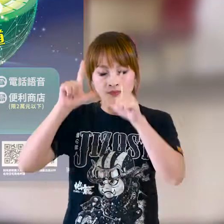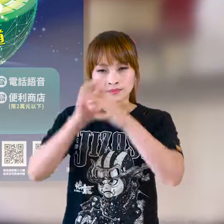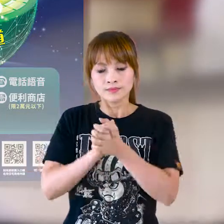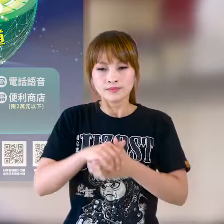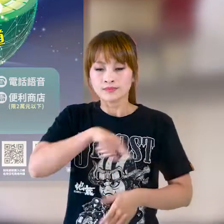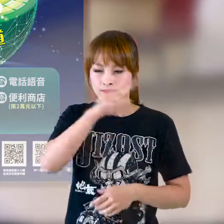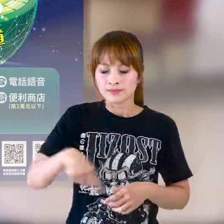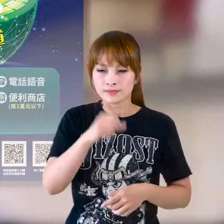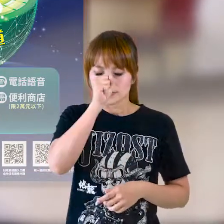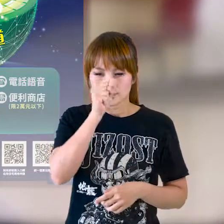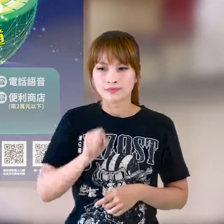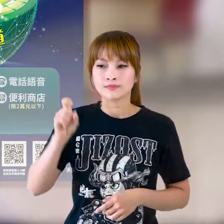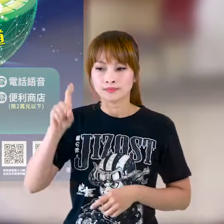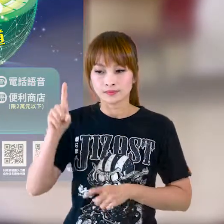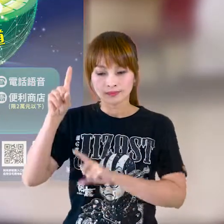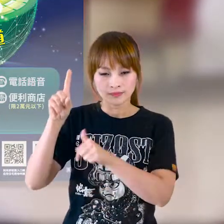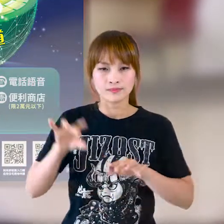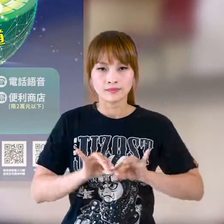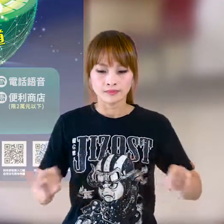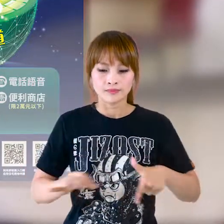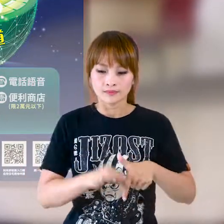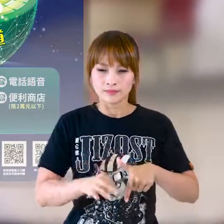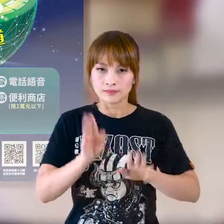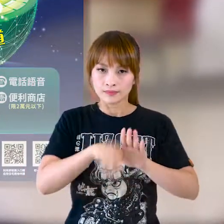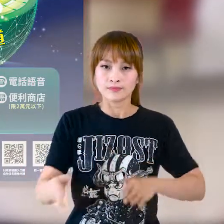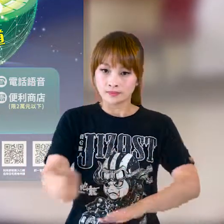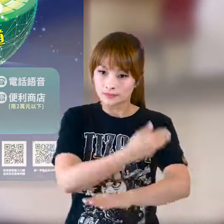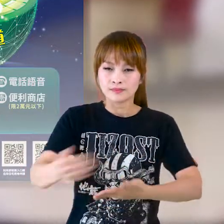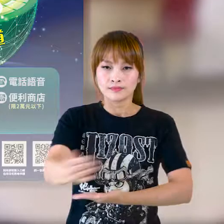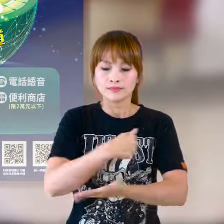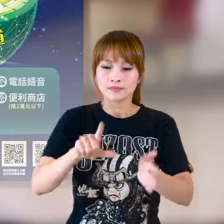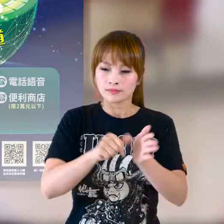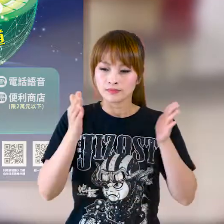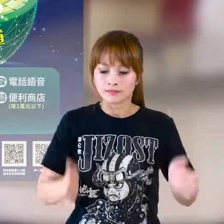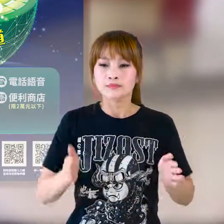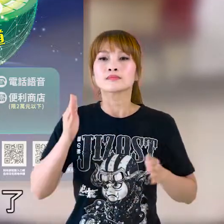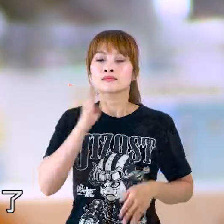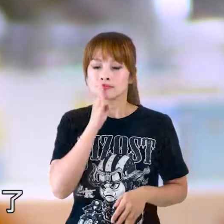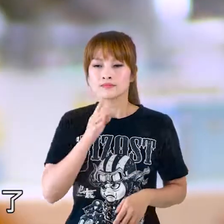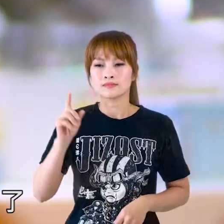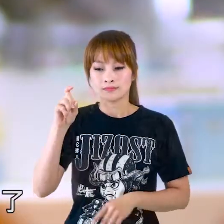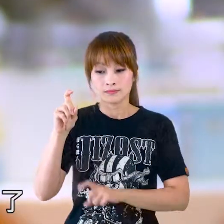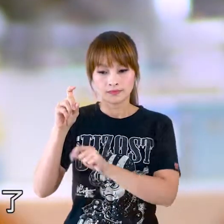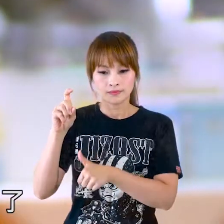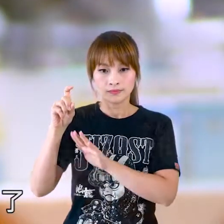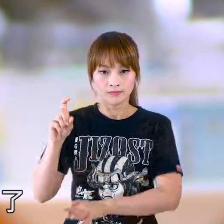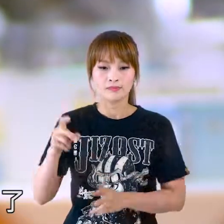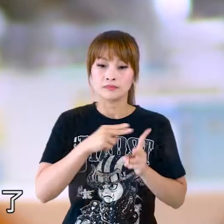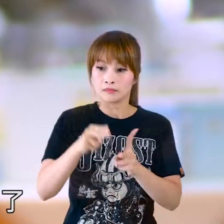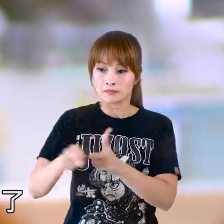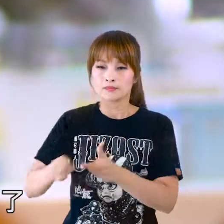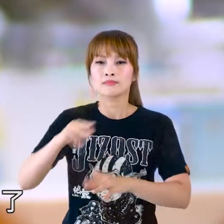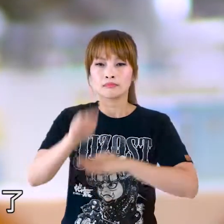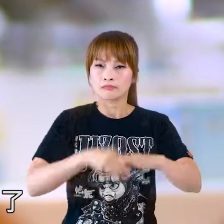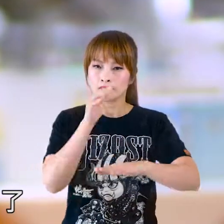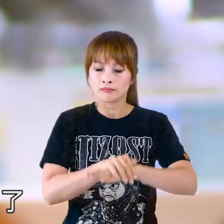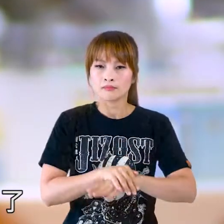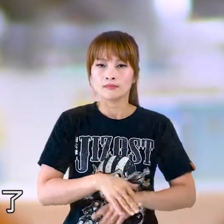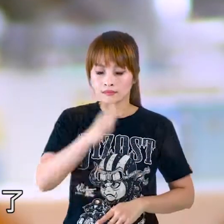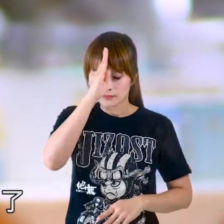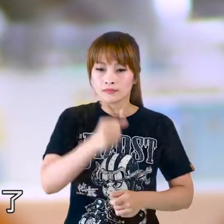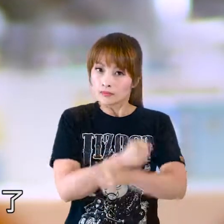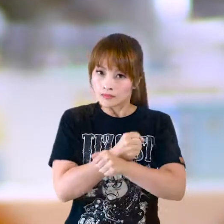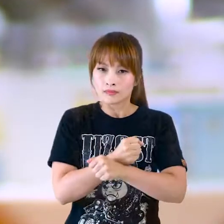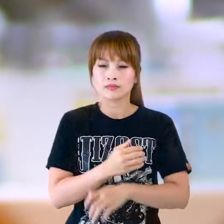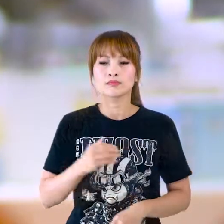各位台东的好朋友，大家好。11月份是地价税开征期间，那我们的税单在10月底之前就寄